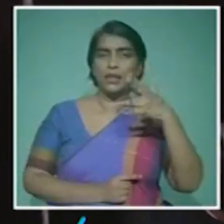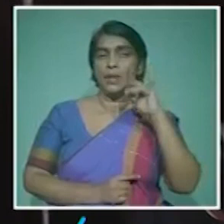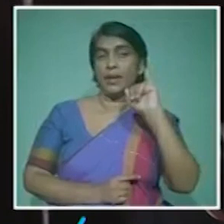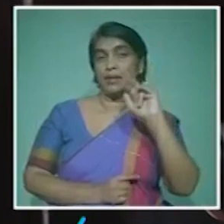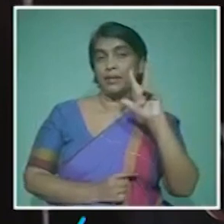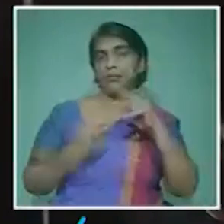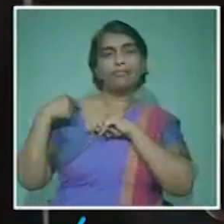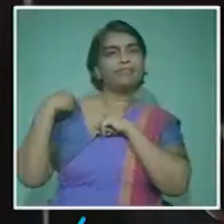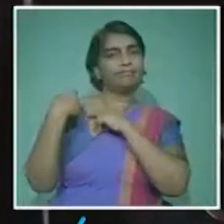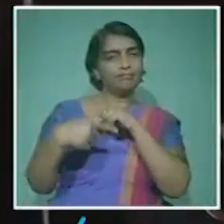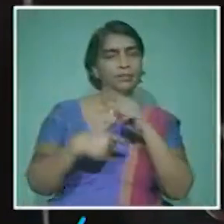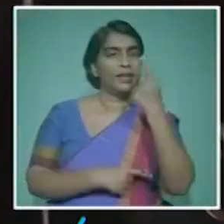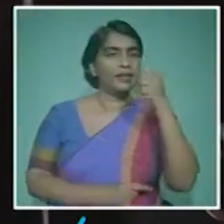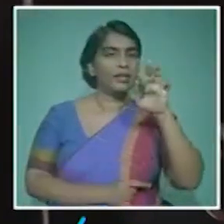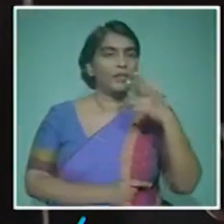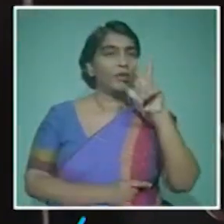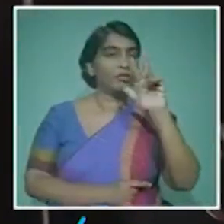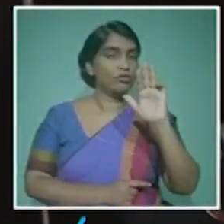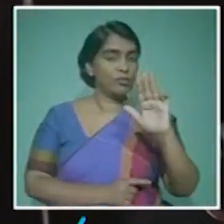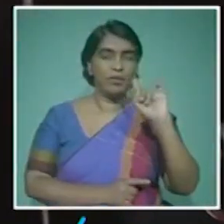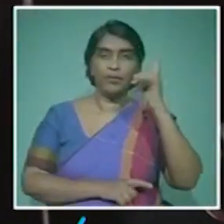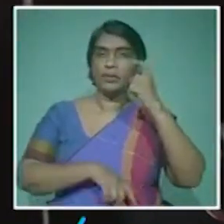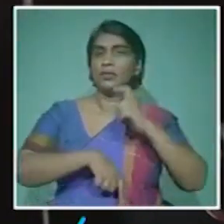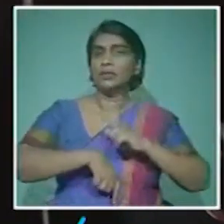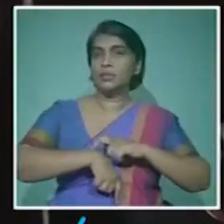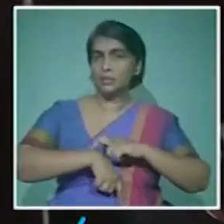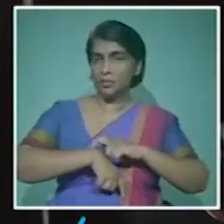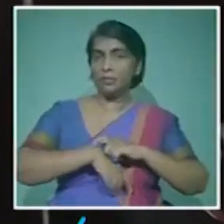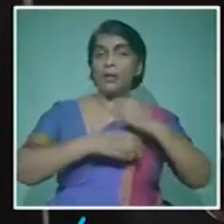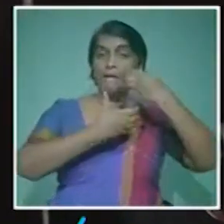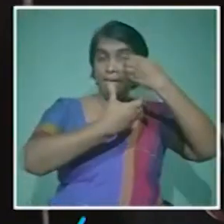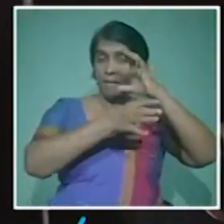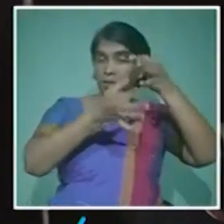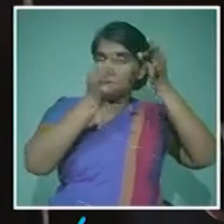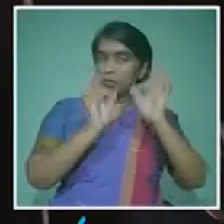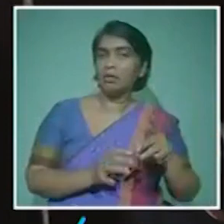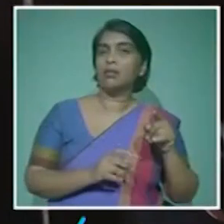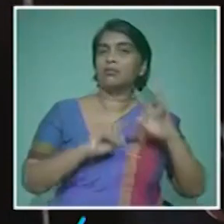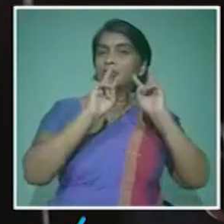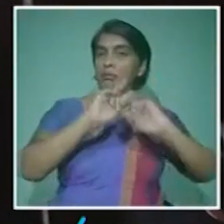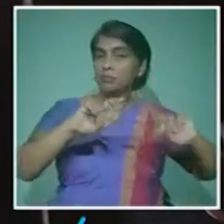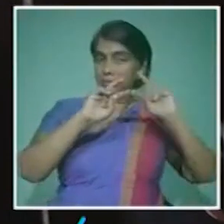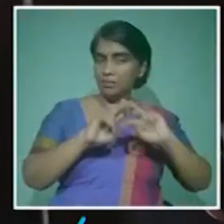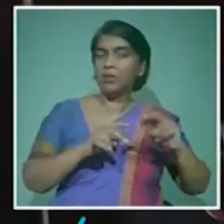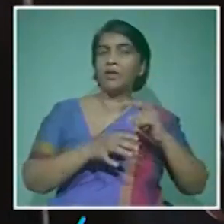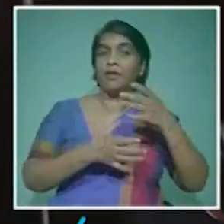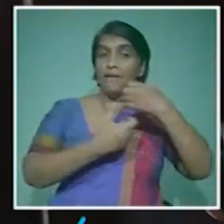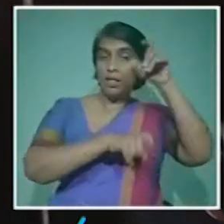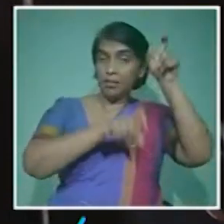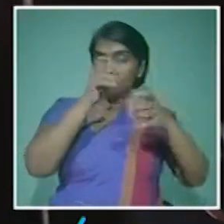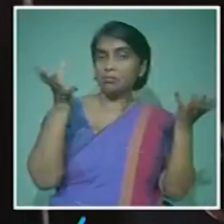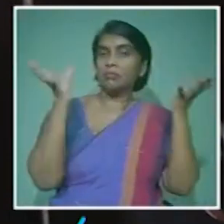තිබුණා. 1989 දී තමයි මුල් වතාවට විද්‍යාත්මක පර්යේෂණයක් මගින් විද්‍යාඥයෝ එකතු